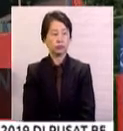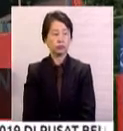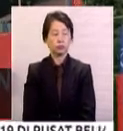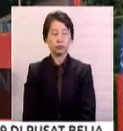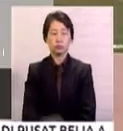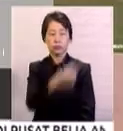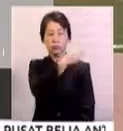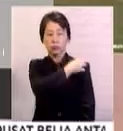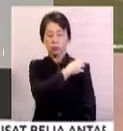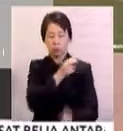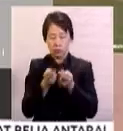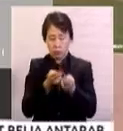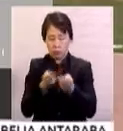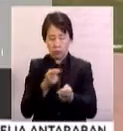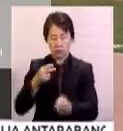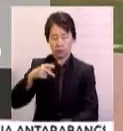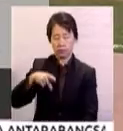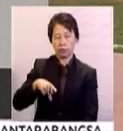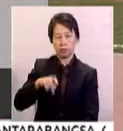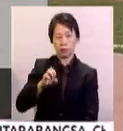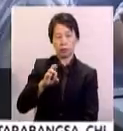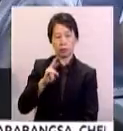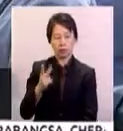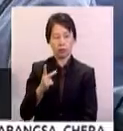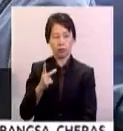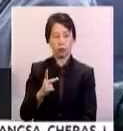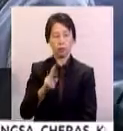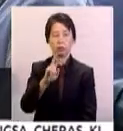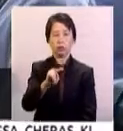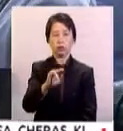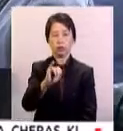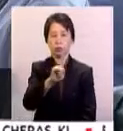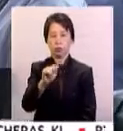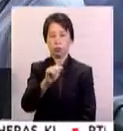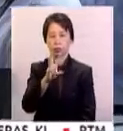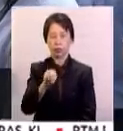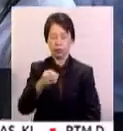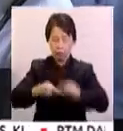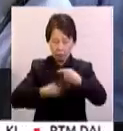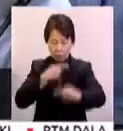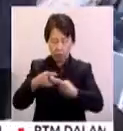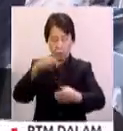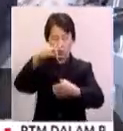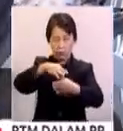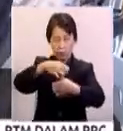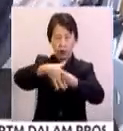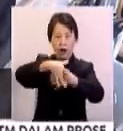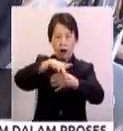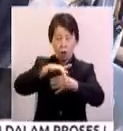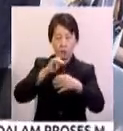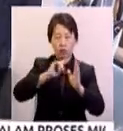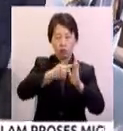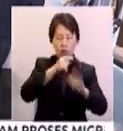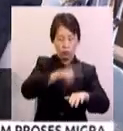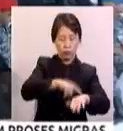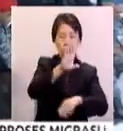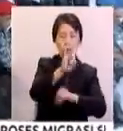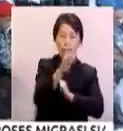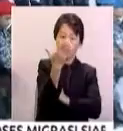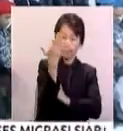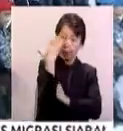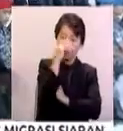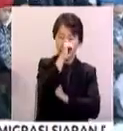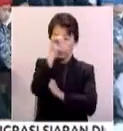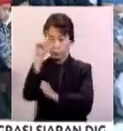Menurut Pegawai Pengurus PRK Dun Rantau, Muhammad Nizam Tajul Arus, proses pengundian awal bermula dari 8 pagi